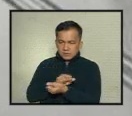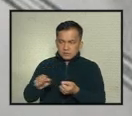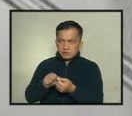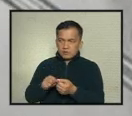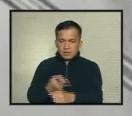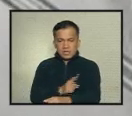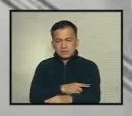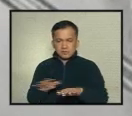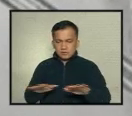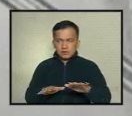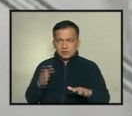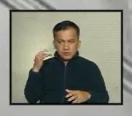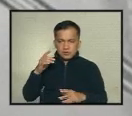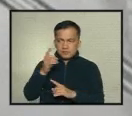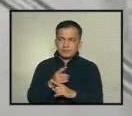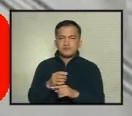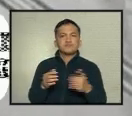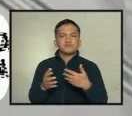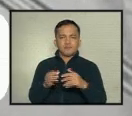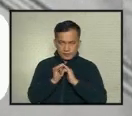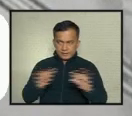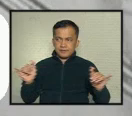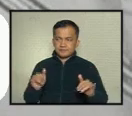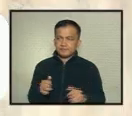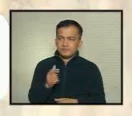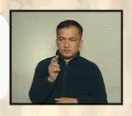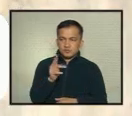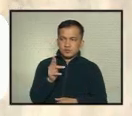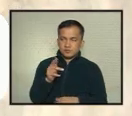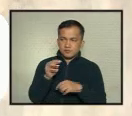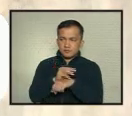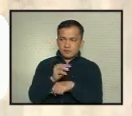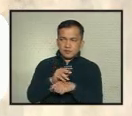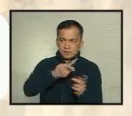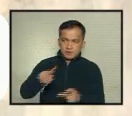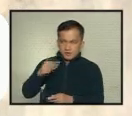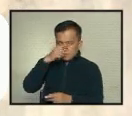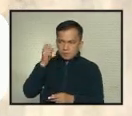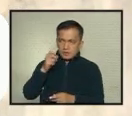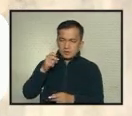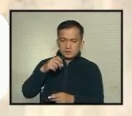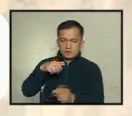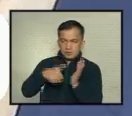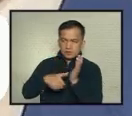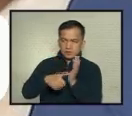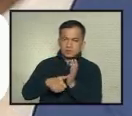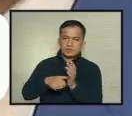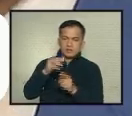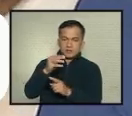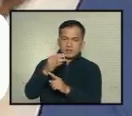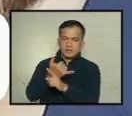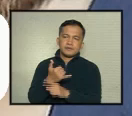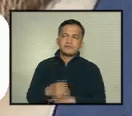malalakas na lindol noong Disyembre. Gayon din sa 23 munisipalidad sa Palawan dahil sa plebisito